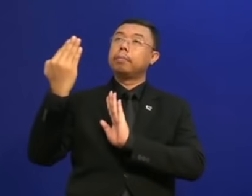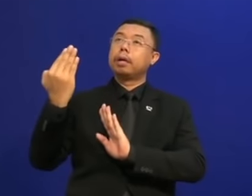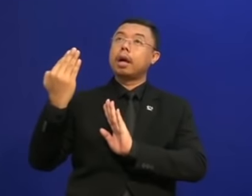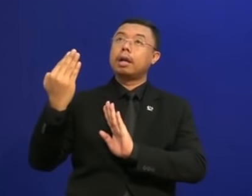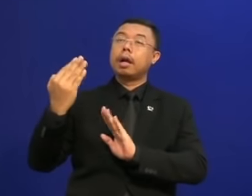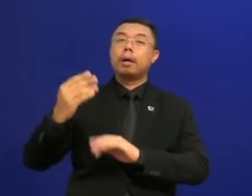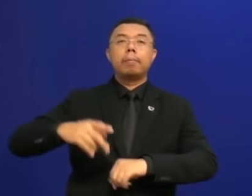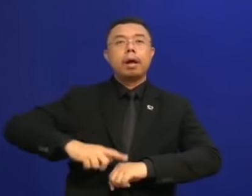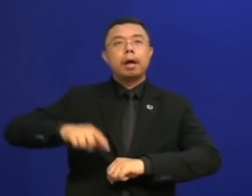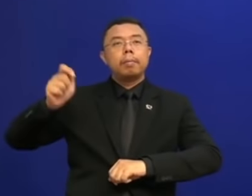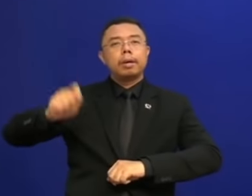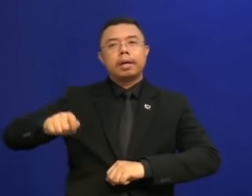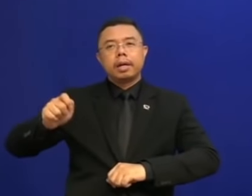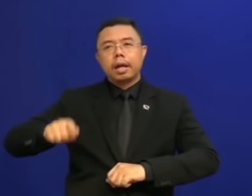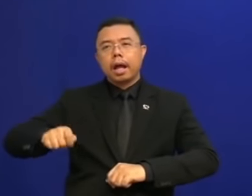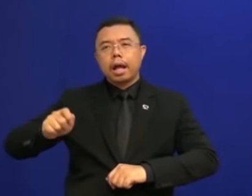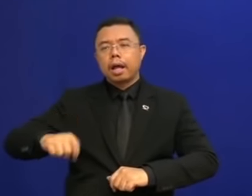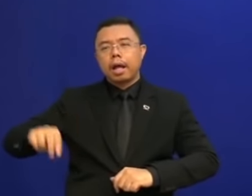sedia menghadap